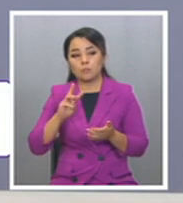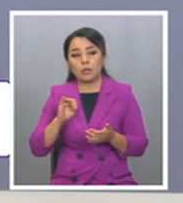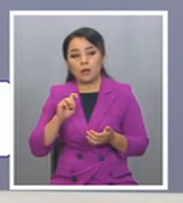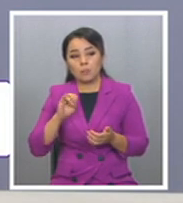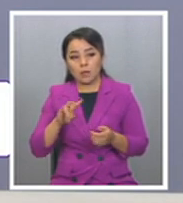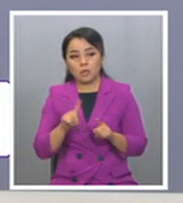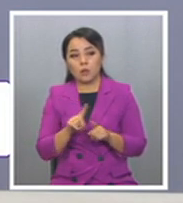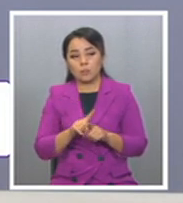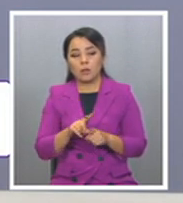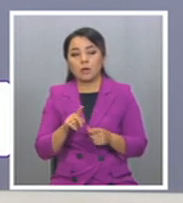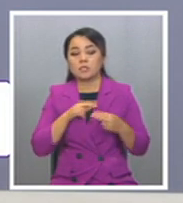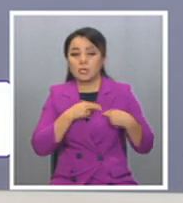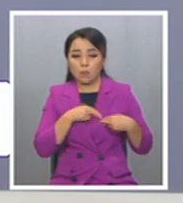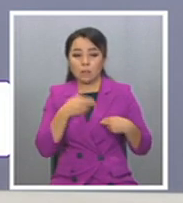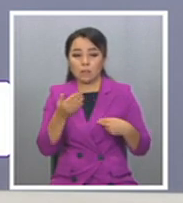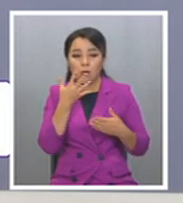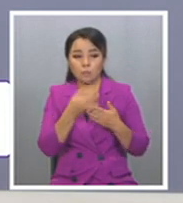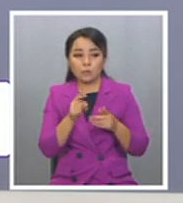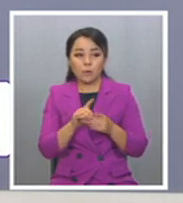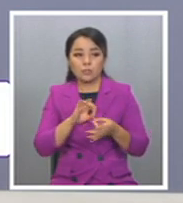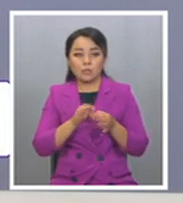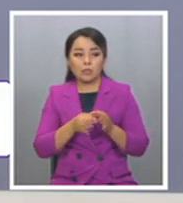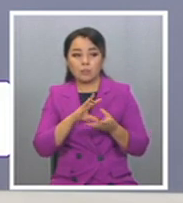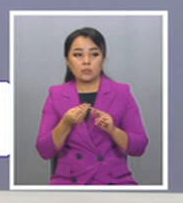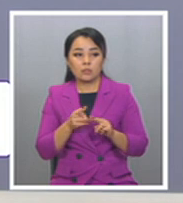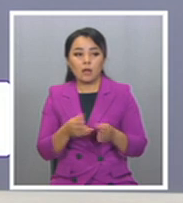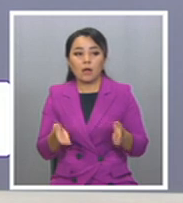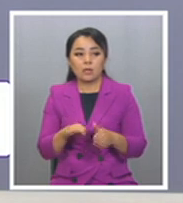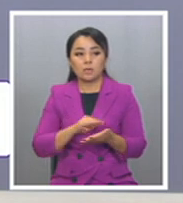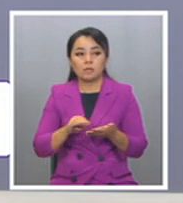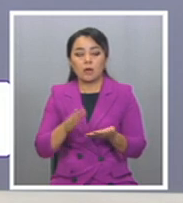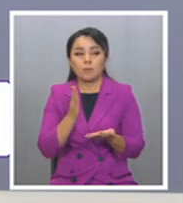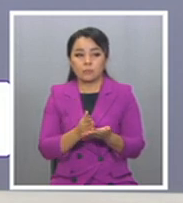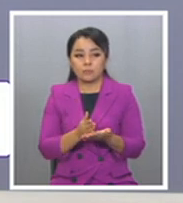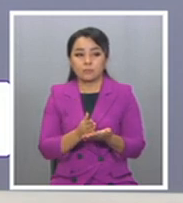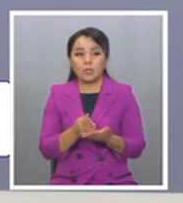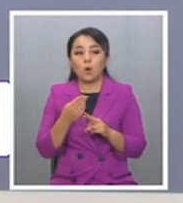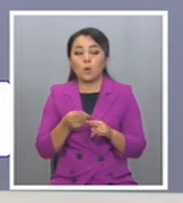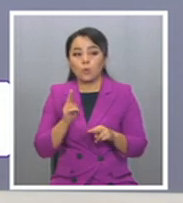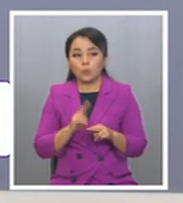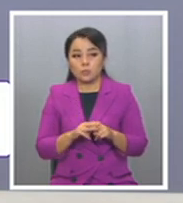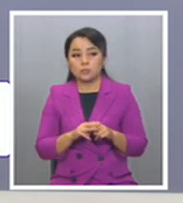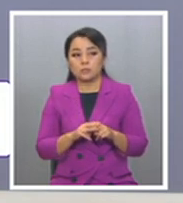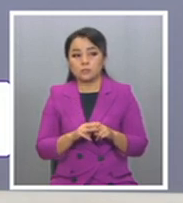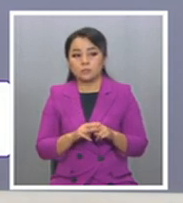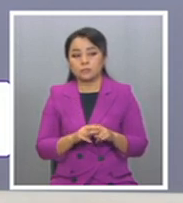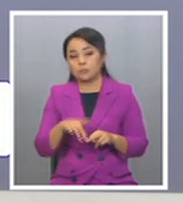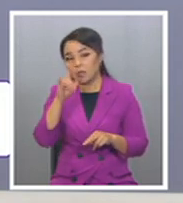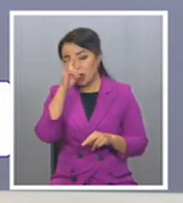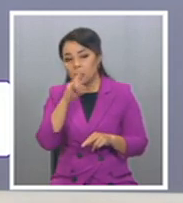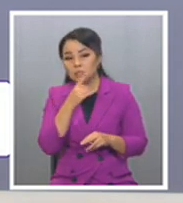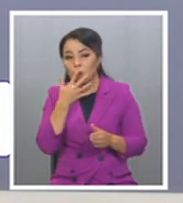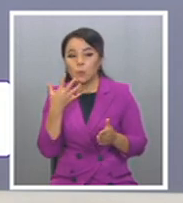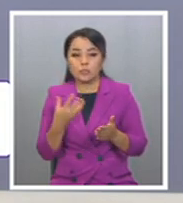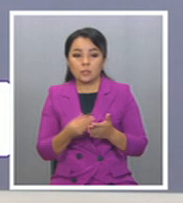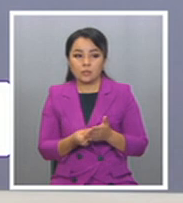Бұхара атты еңбегінде осы деректерін жазып қалдырған. Ол қазақтар